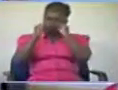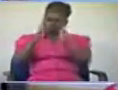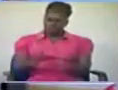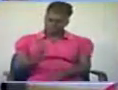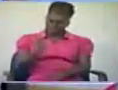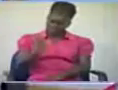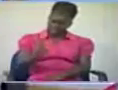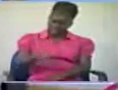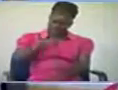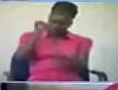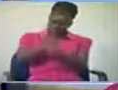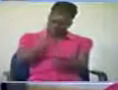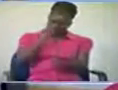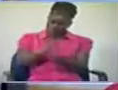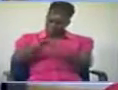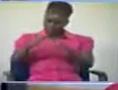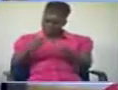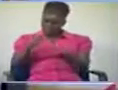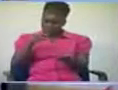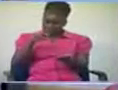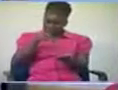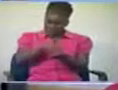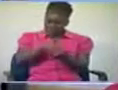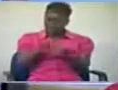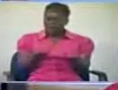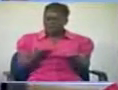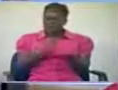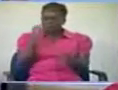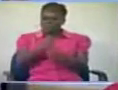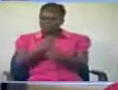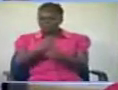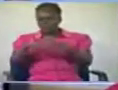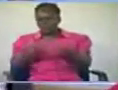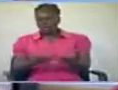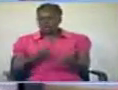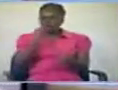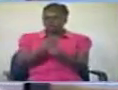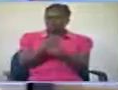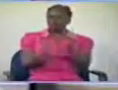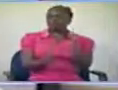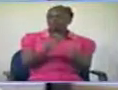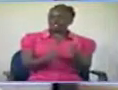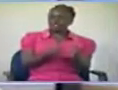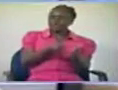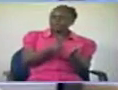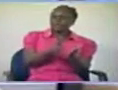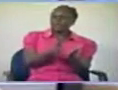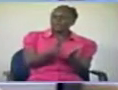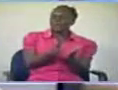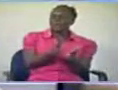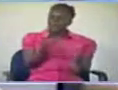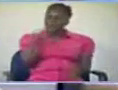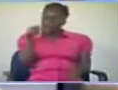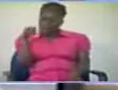anafanya kazi kwa njia hii, utendeti wake ni huu, mzigo wake ni huu, basi tumlipe hivi. Mm.